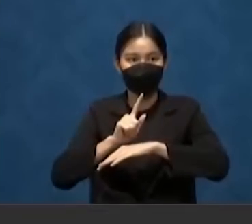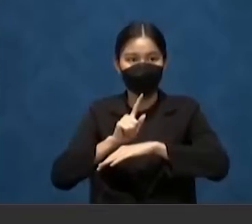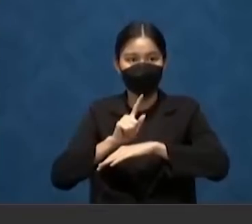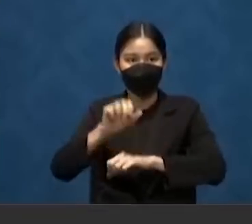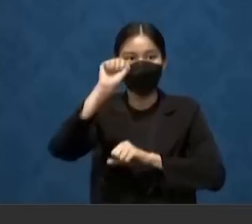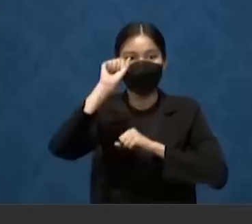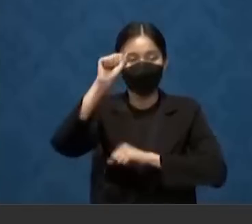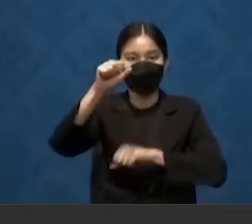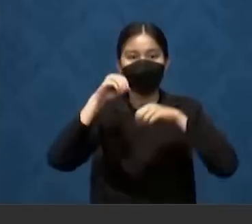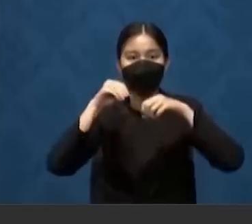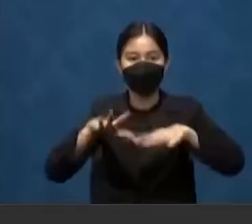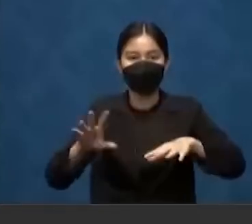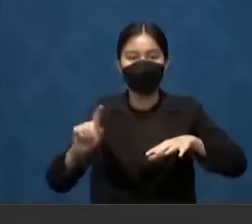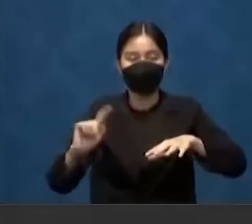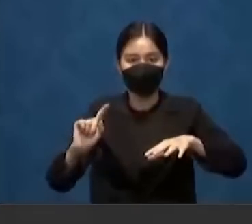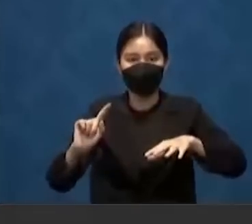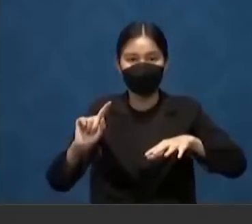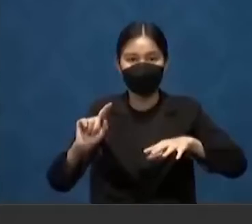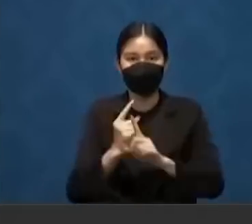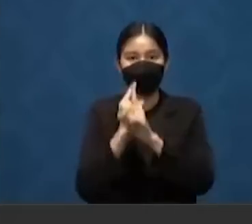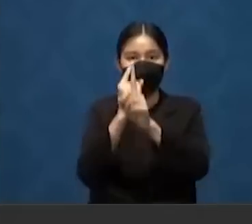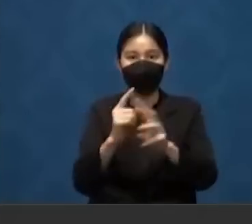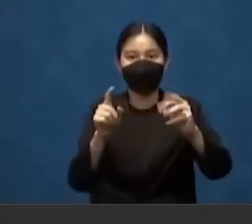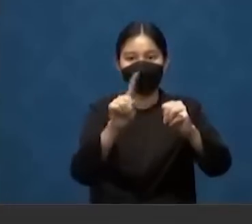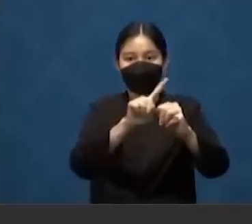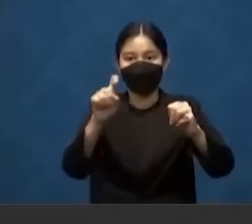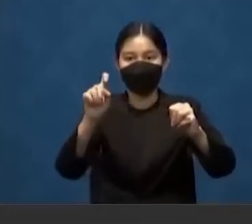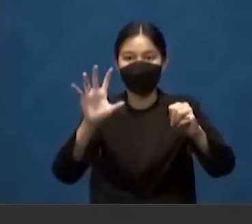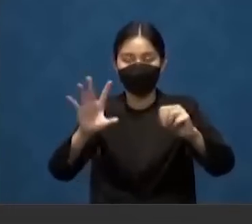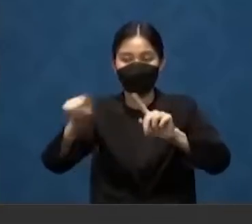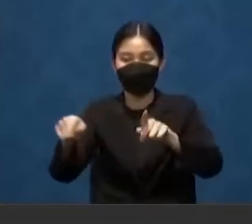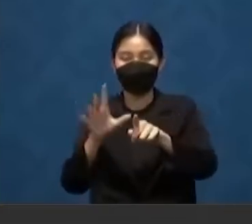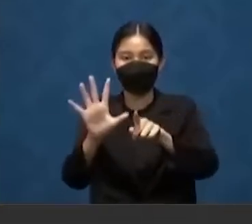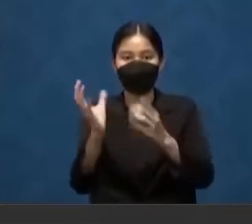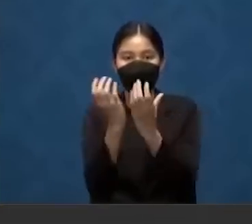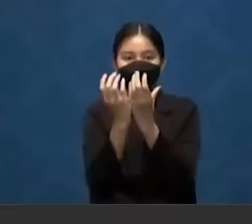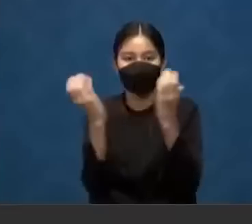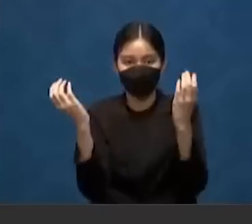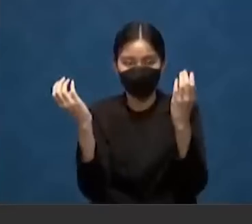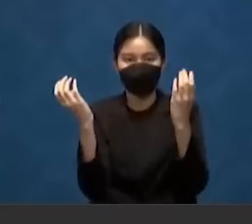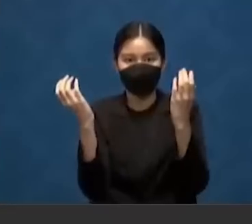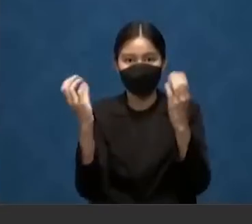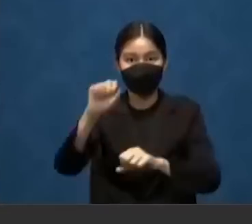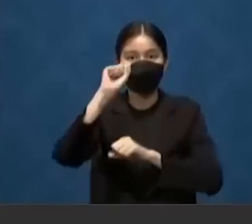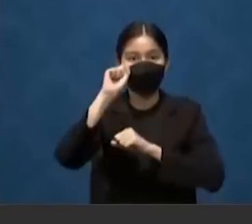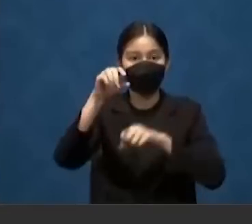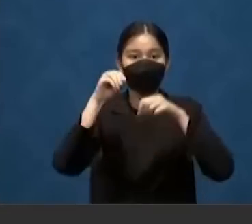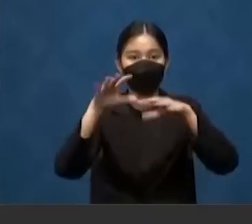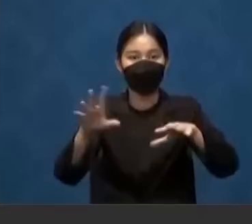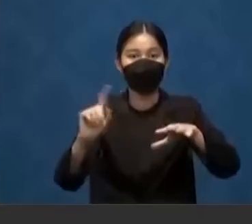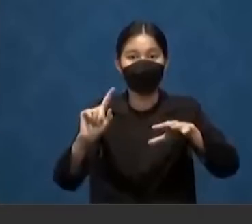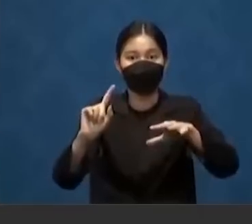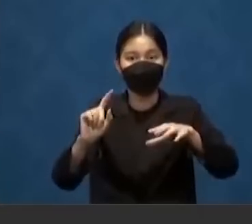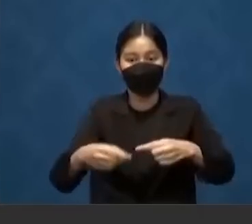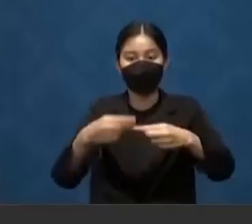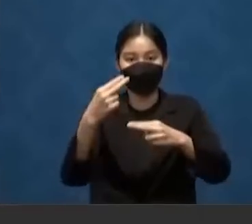สภาผทราสดอ์จึได้ปรากาศสภาผทราสดรอถามมาตา 150-2 ของรัฐธรรมนูลปรากาศให้